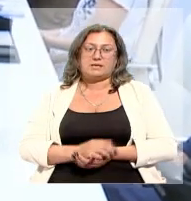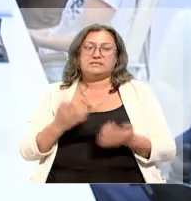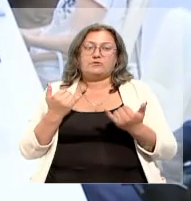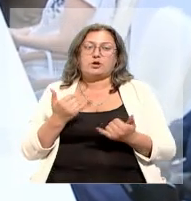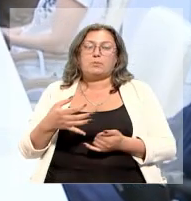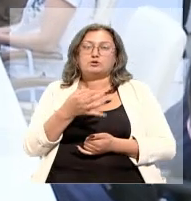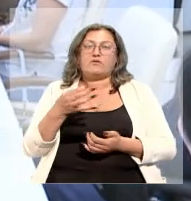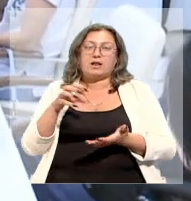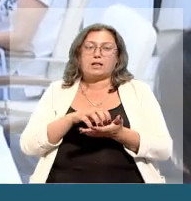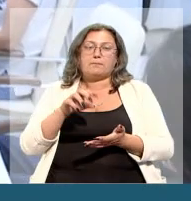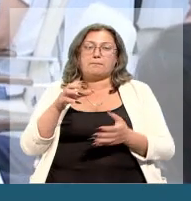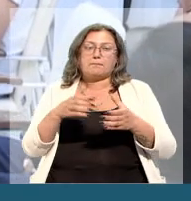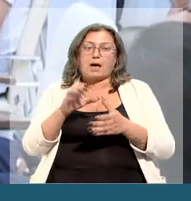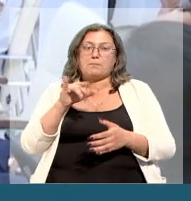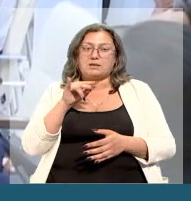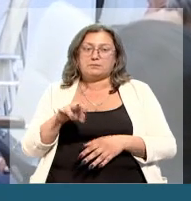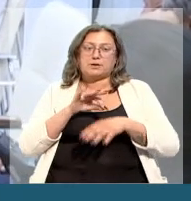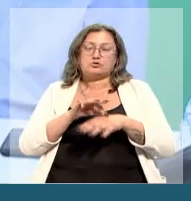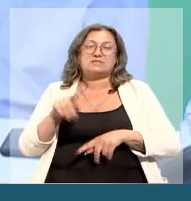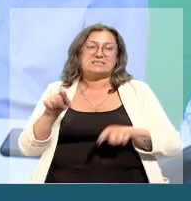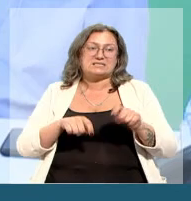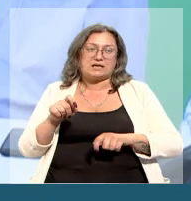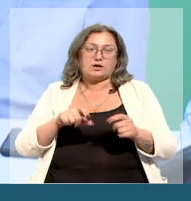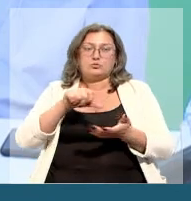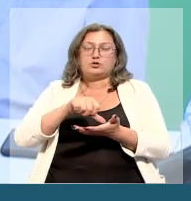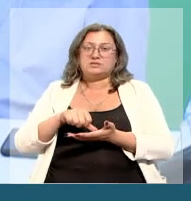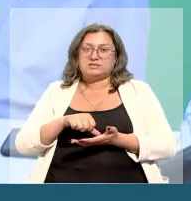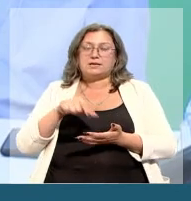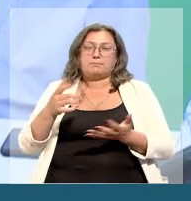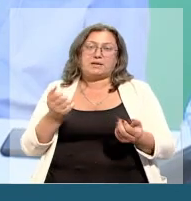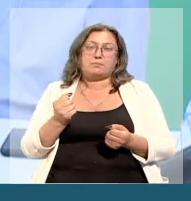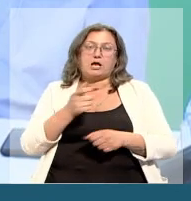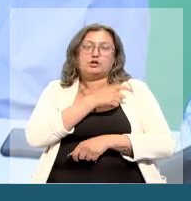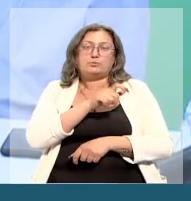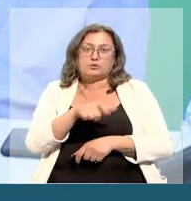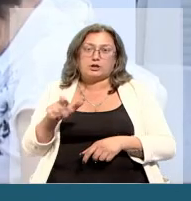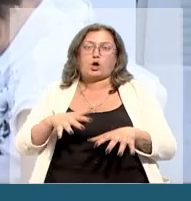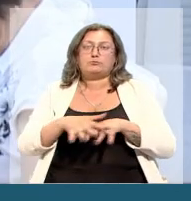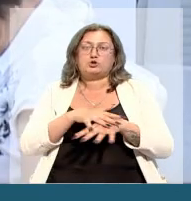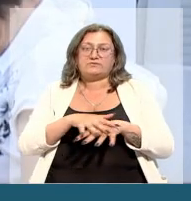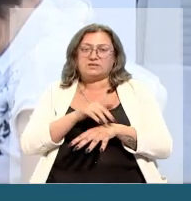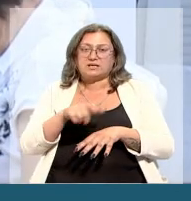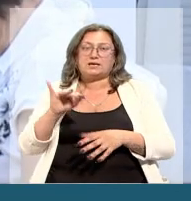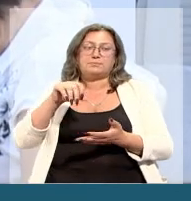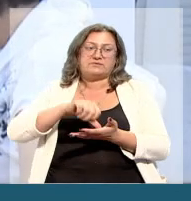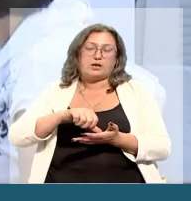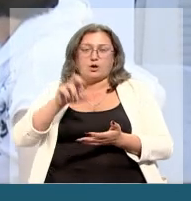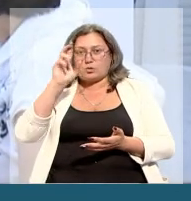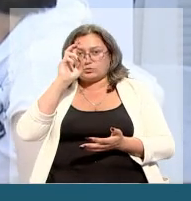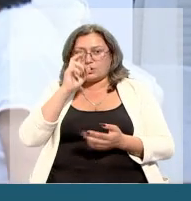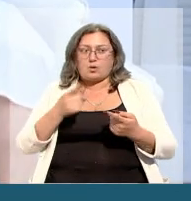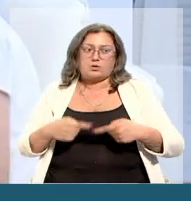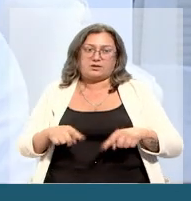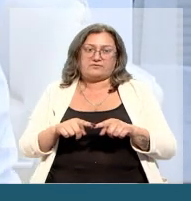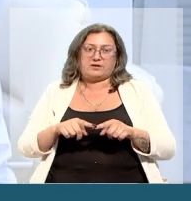Сегодня в областном филиале партии «Аманат» прошло очередное заседание, участие в котором приняли депутаты, общественники, а также представители